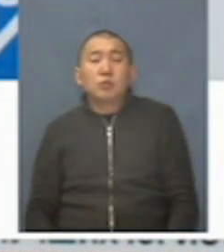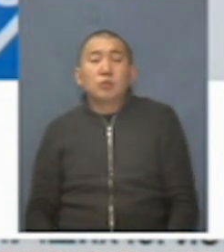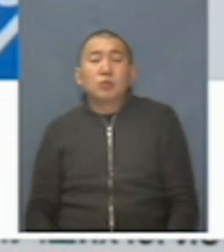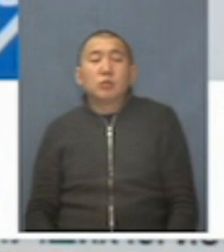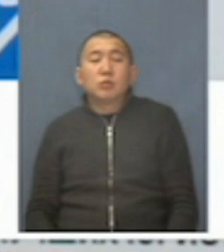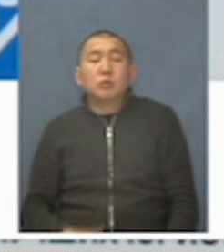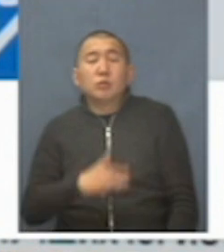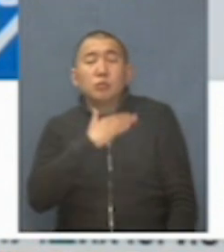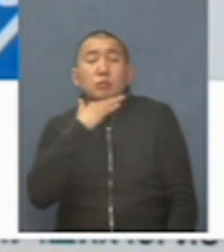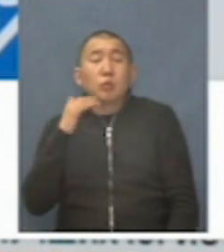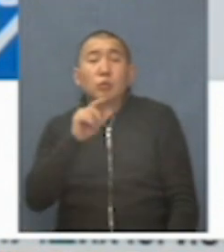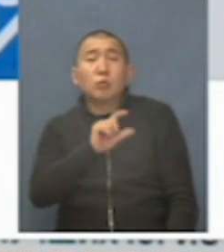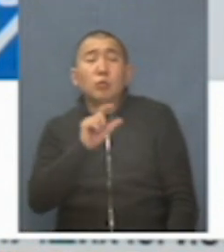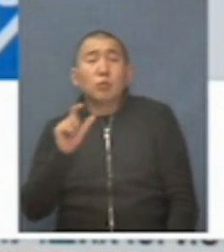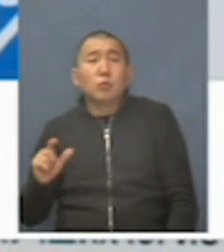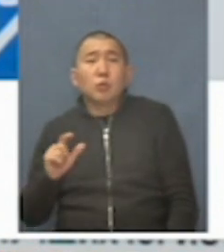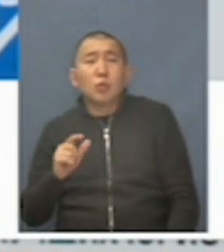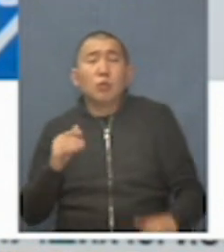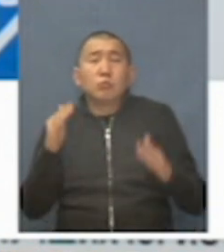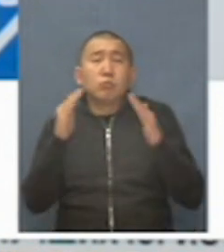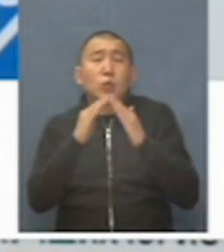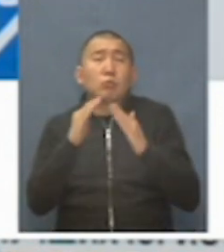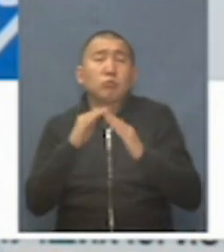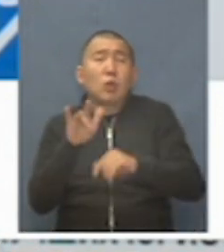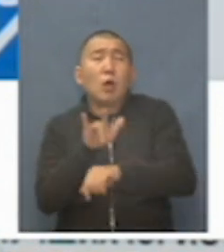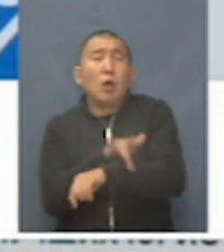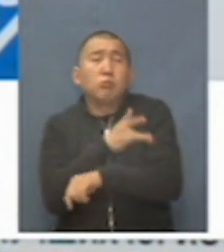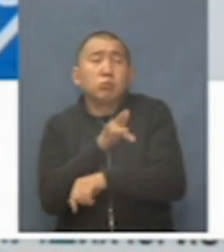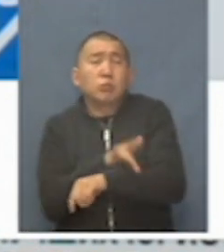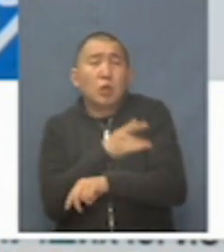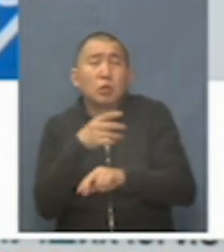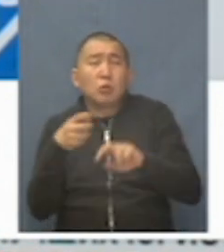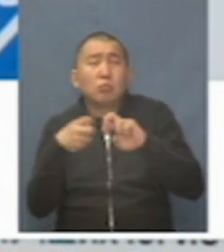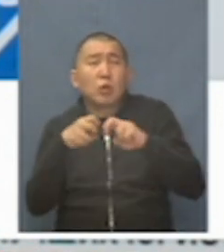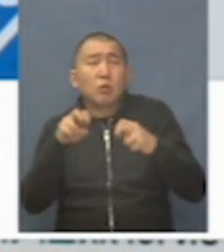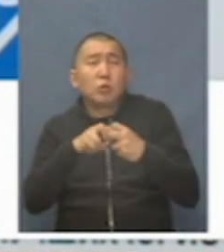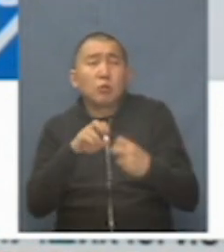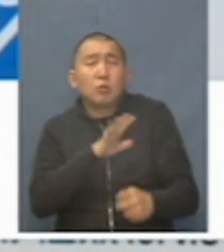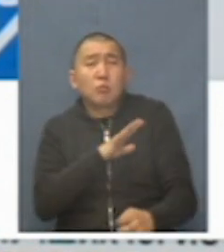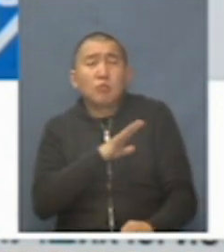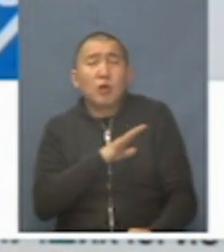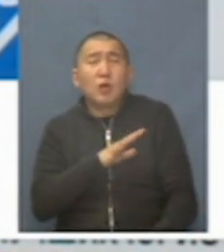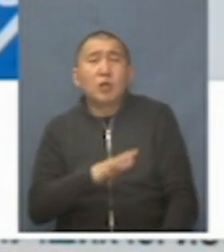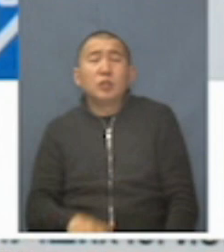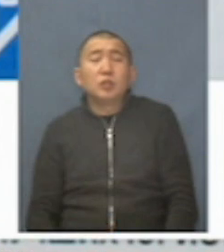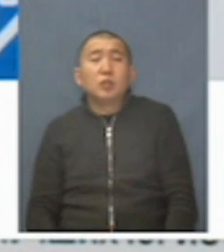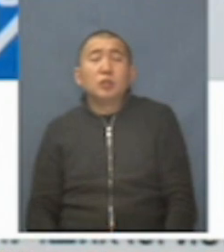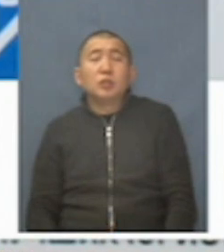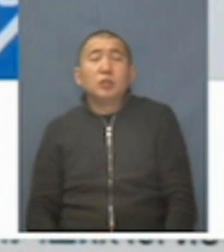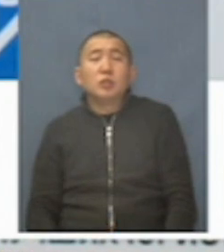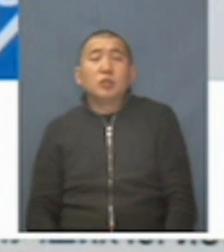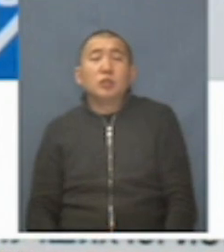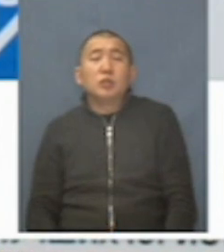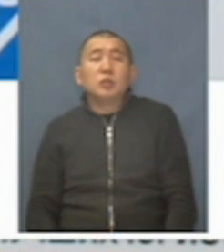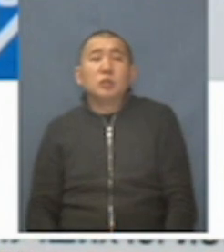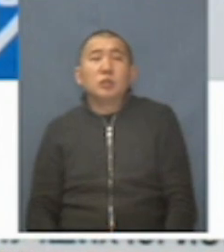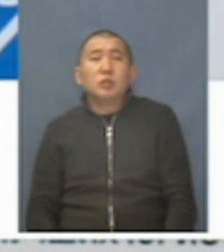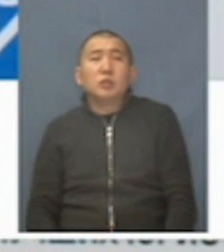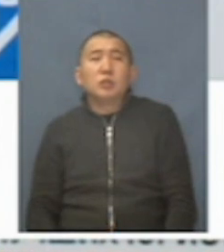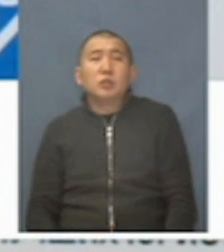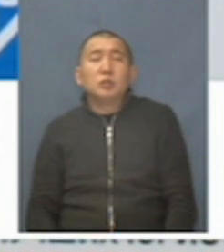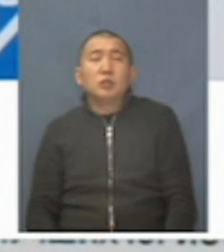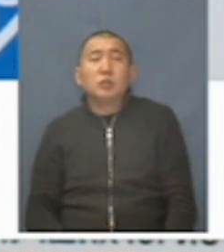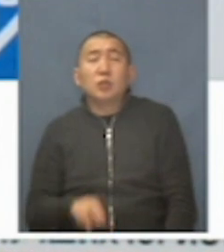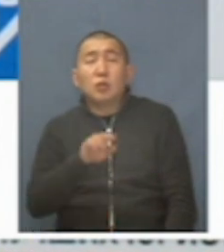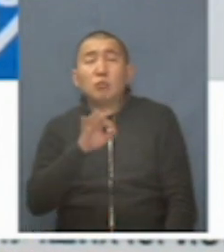Көбінесе адамдар тұрғын үй коммуналдық шаруашылығы мәселелері бойынша жүгініп жатыр. Құқық қорғау органдарына жеке мәселелер